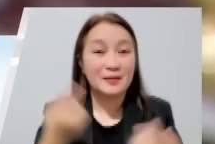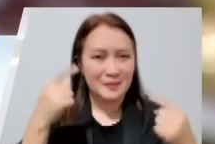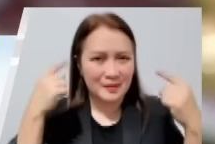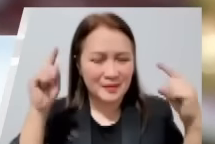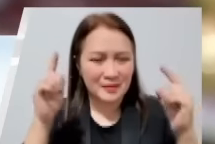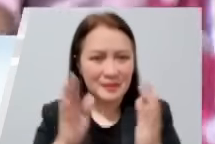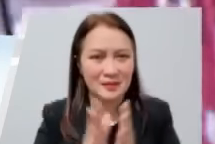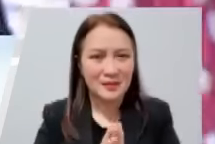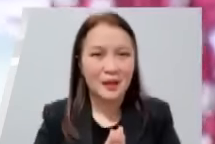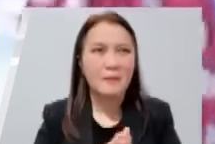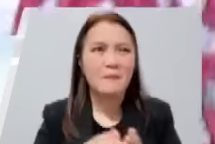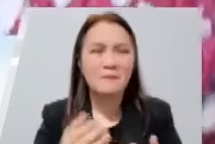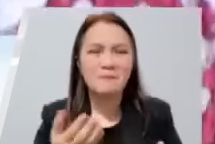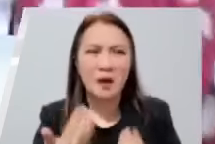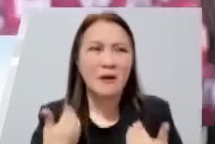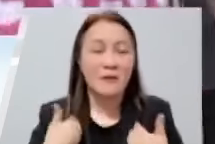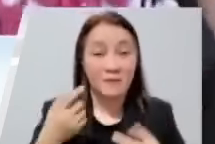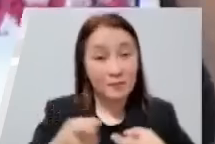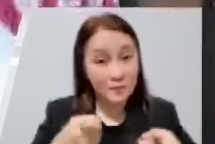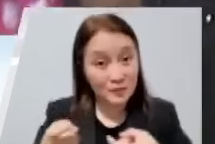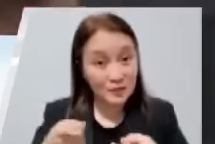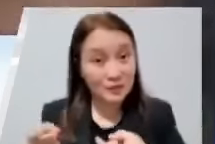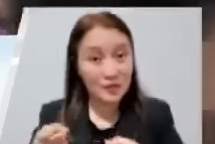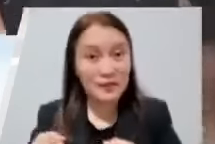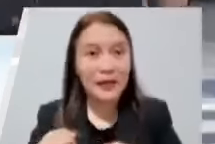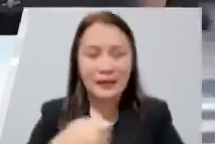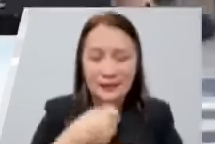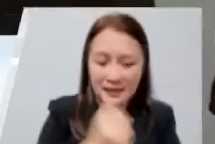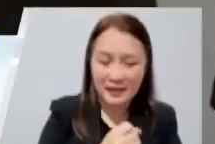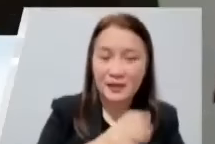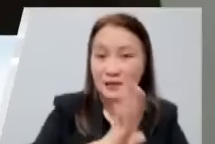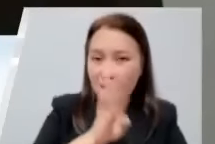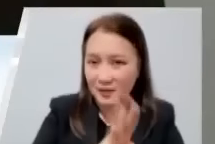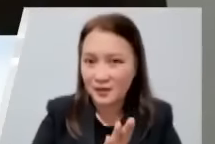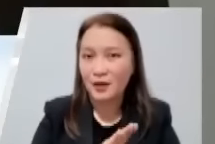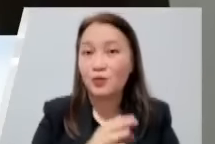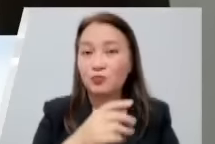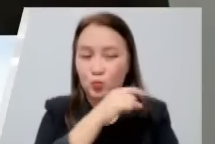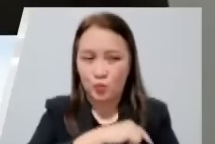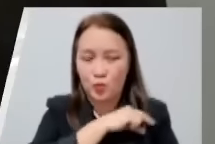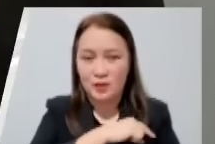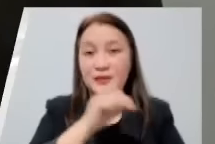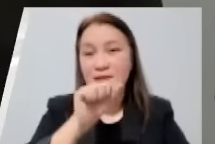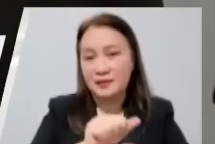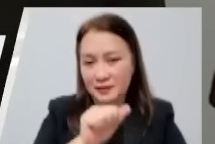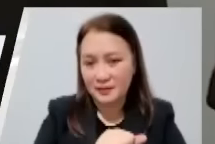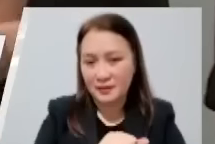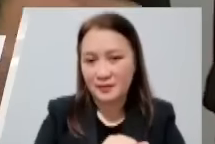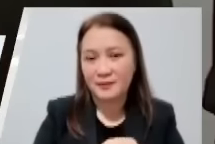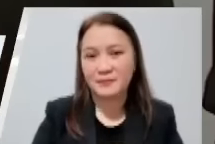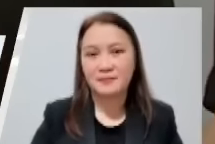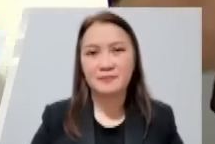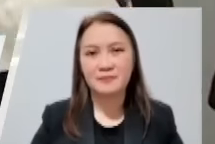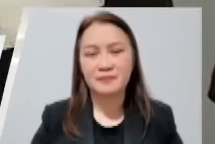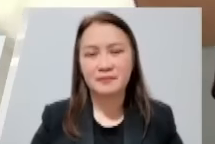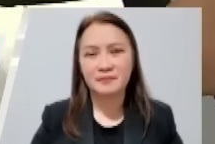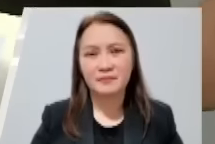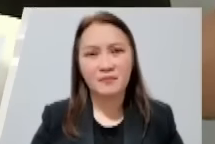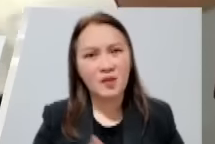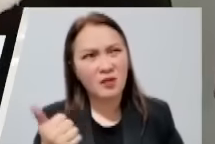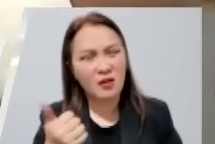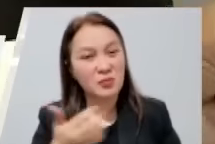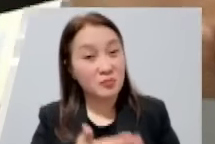mga bilihin at paglikha ng negosyo at kalidad na trabaho. You should take that in the context of the other things that we are